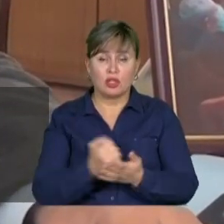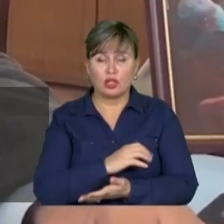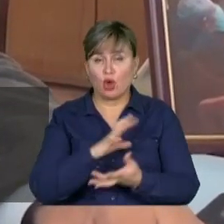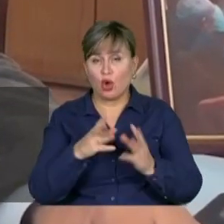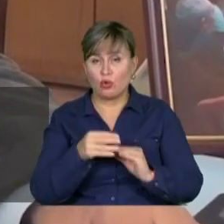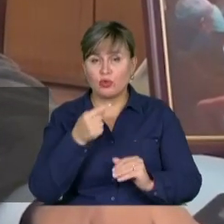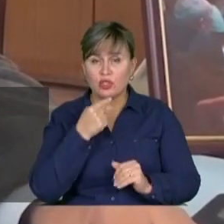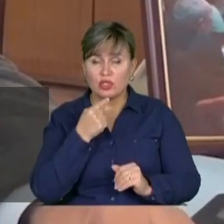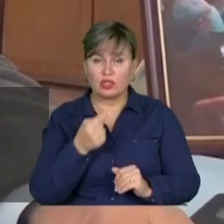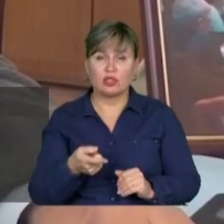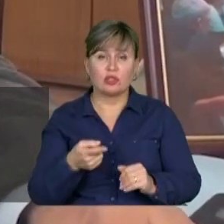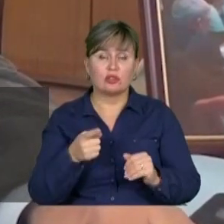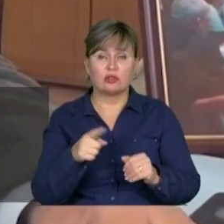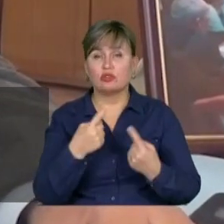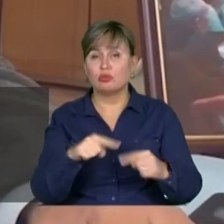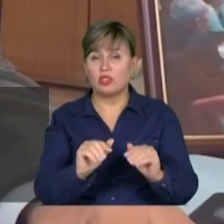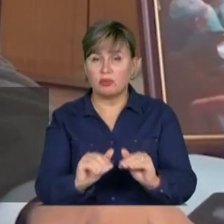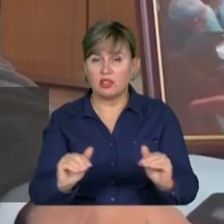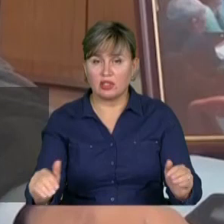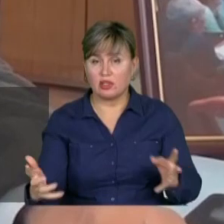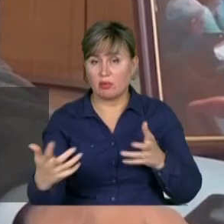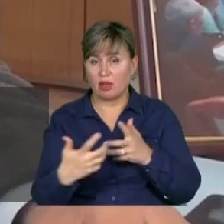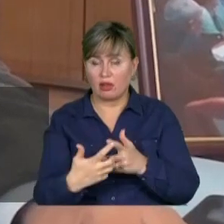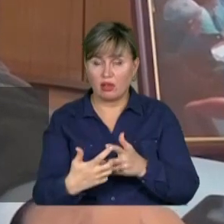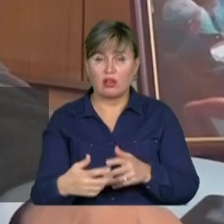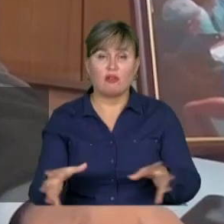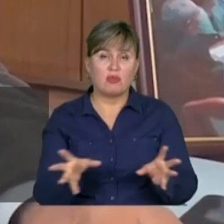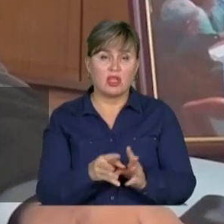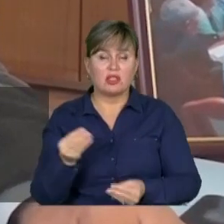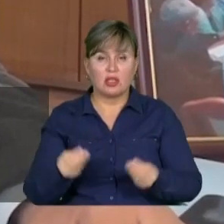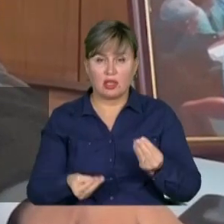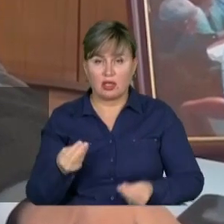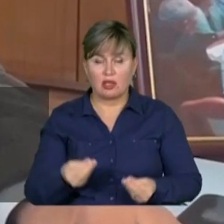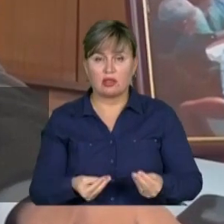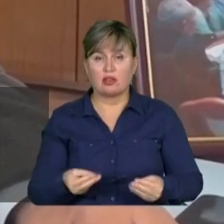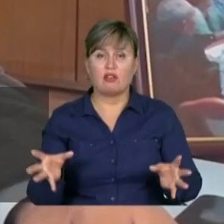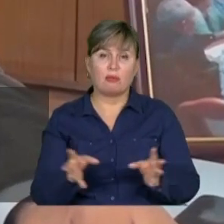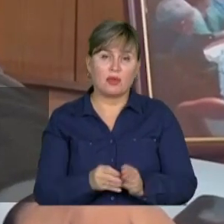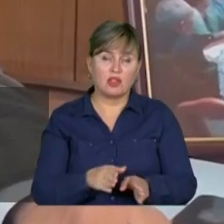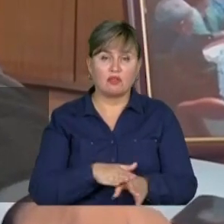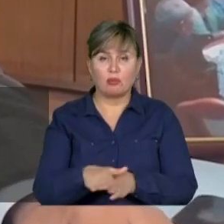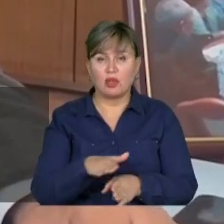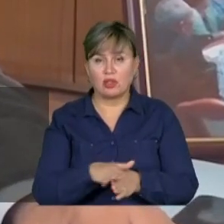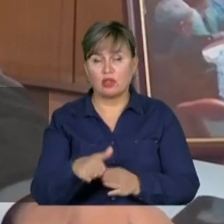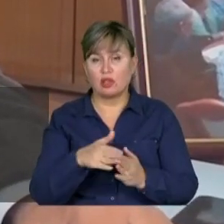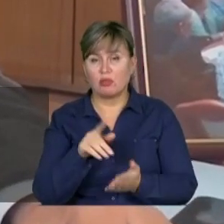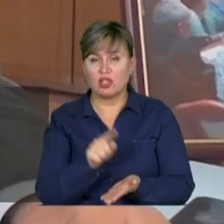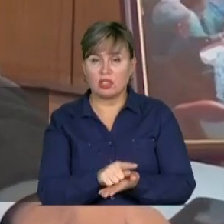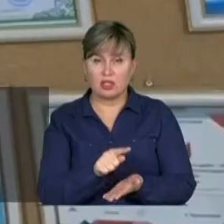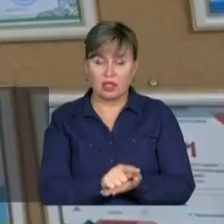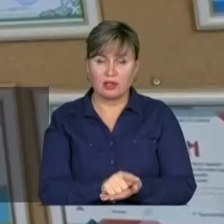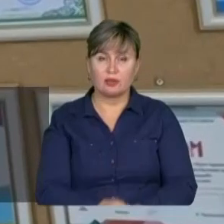язык с нашими воспитанниками. Вместе играют, вместе выполняют домашние